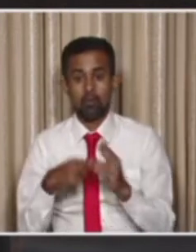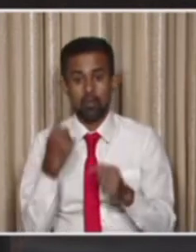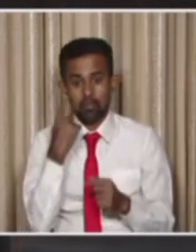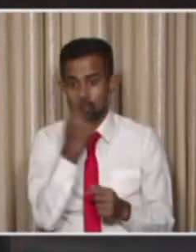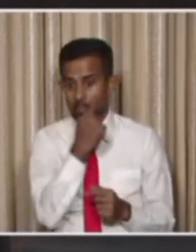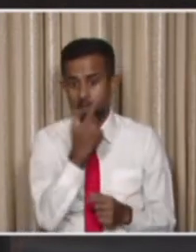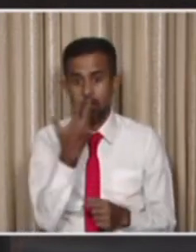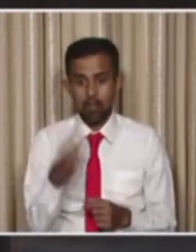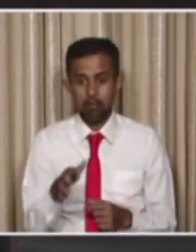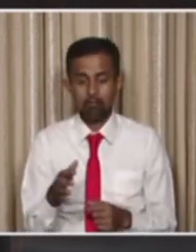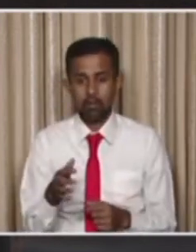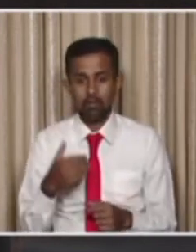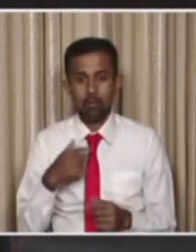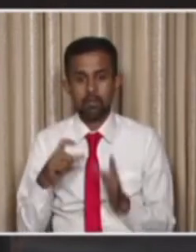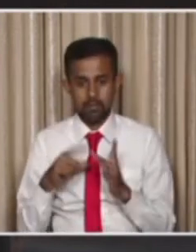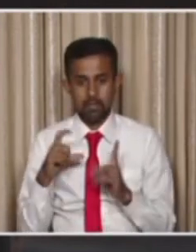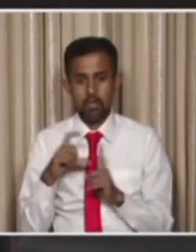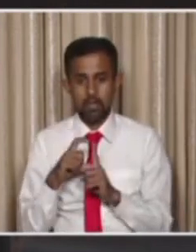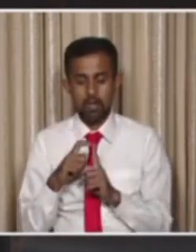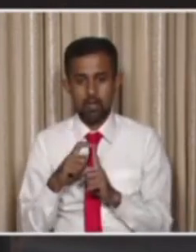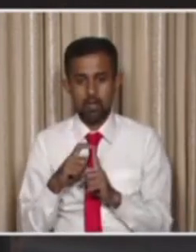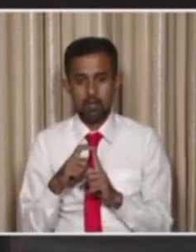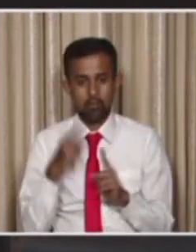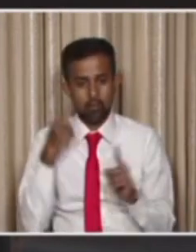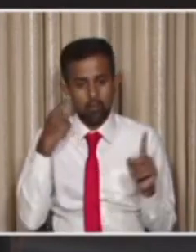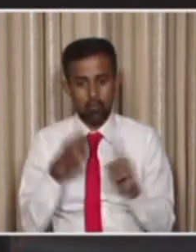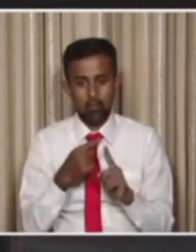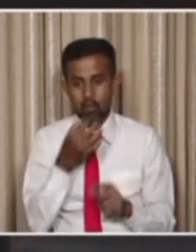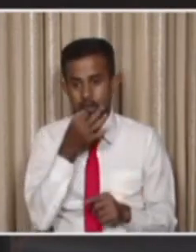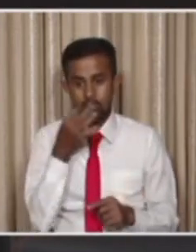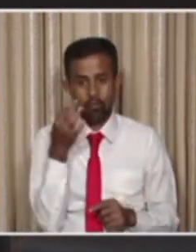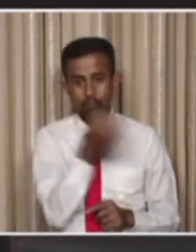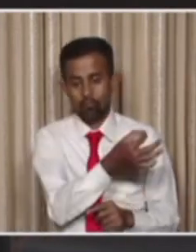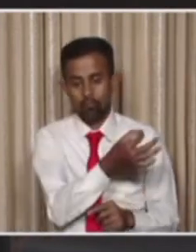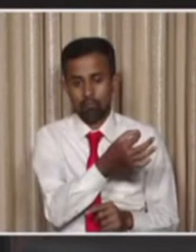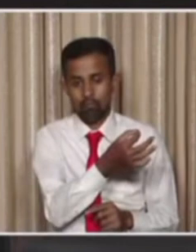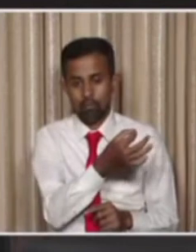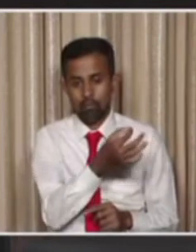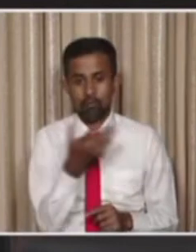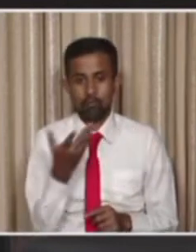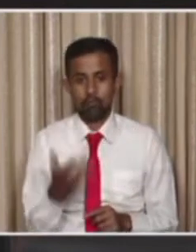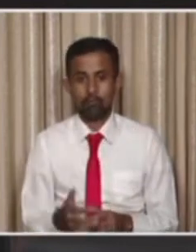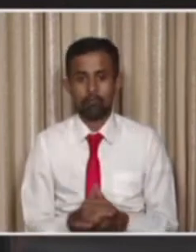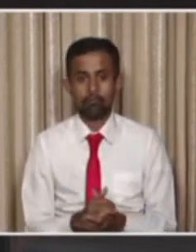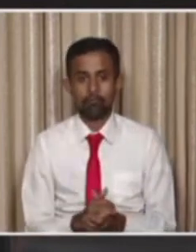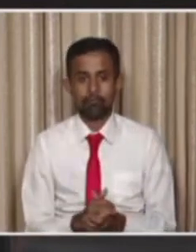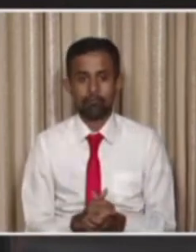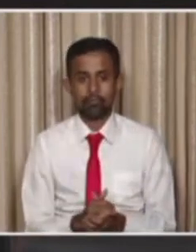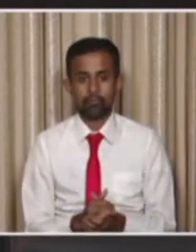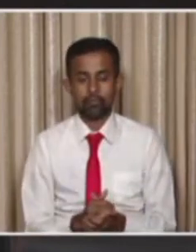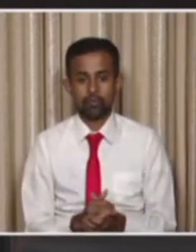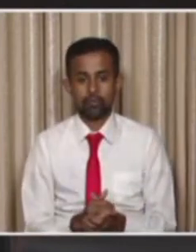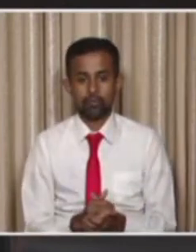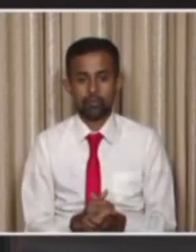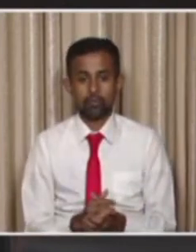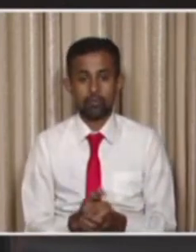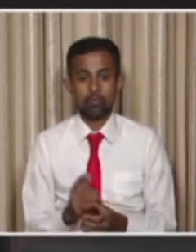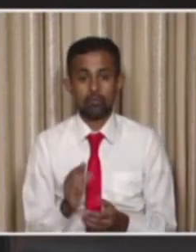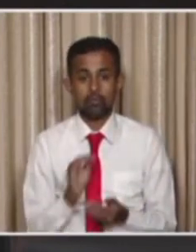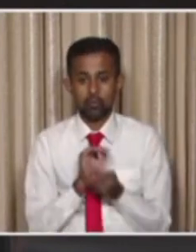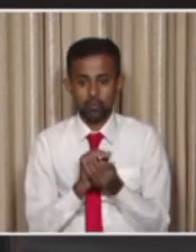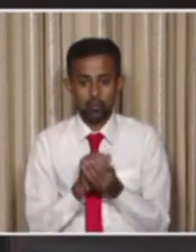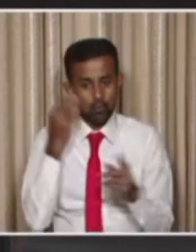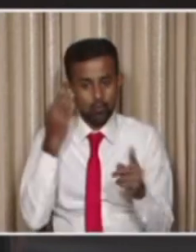මම දැන් අපරාධ පරීක්ෂණ දෙපාර්තමේන්තුවේ මේ සම්බන්ධයෙන් පැමිණිල්ලකුත් දැම්මා. ඒ වගේම ආරක්ෂාව